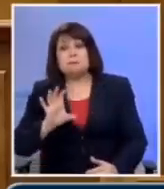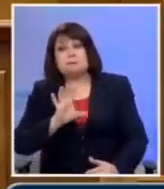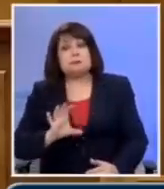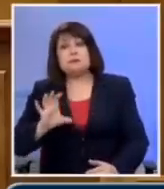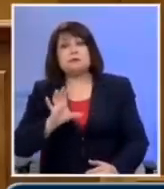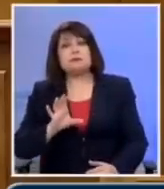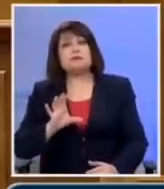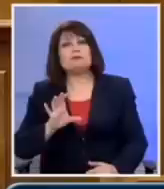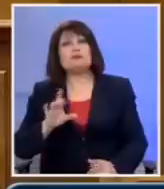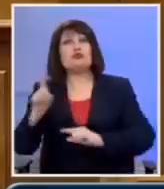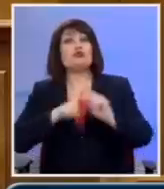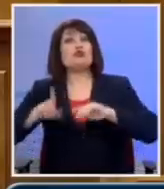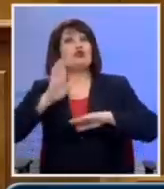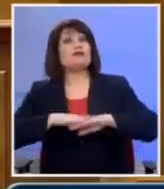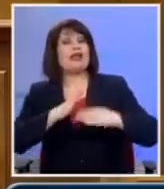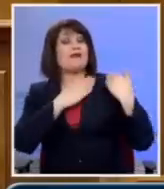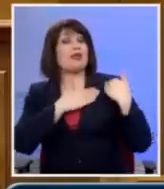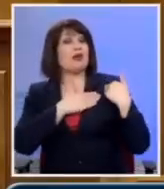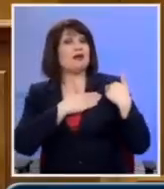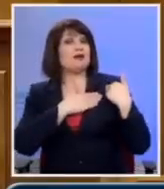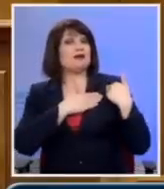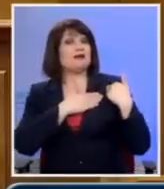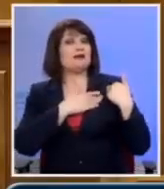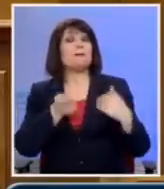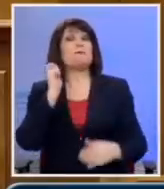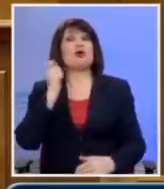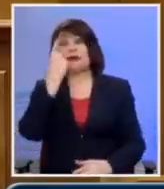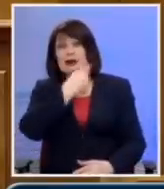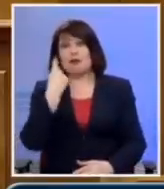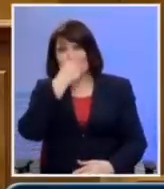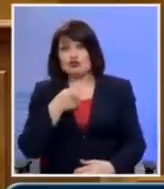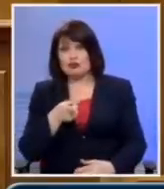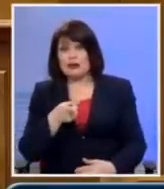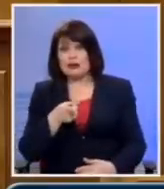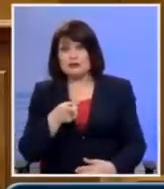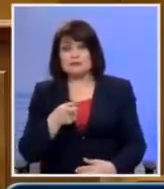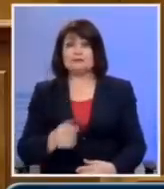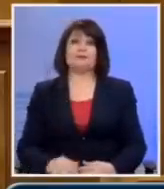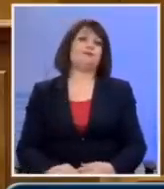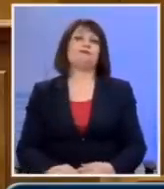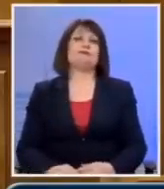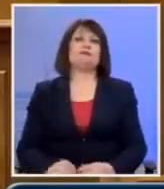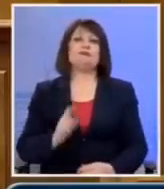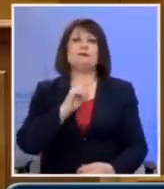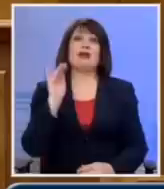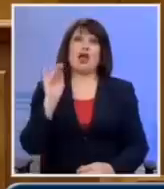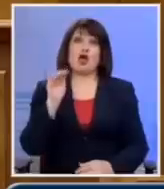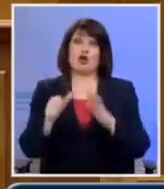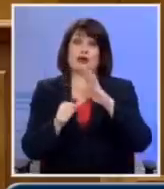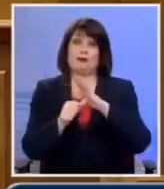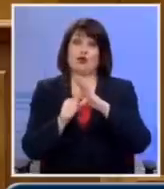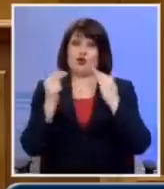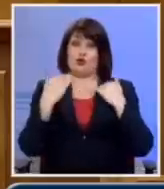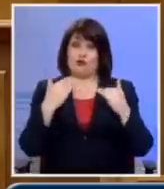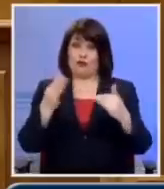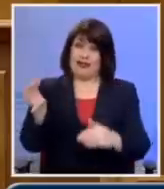και απόδοση ευθυνών που προκύπτουν για τα πολιτικά πρόσωπα? Αν ρωτήσετε την πρόεδρο της Βουλής, θα σας βρει,